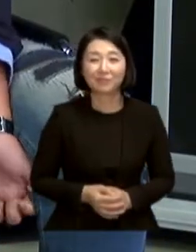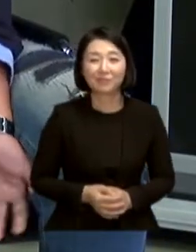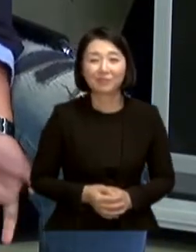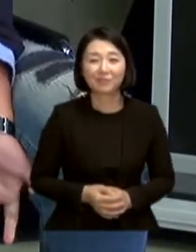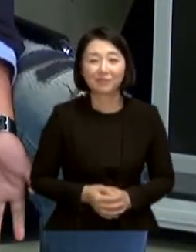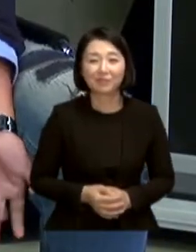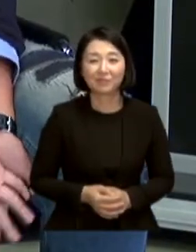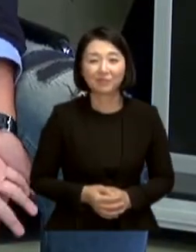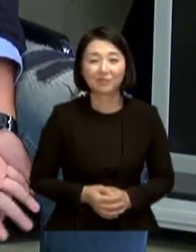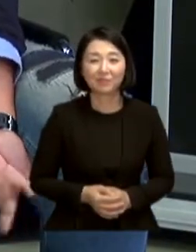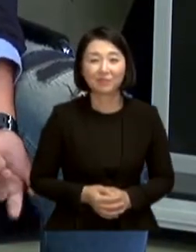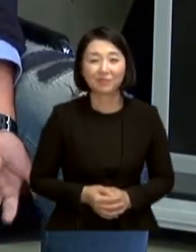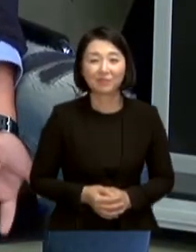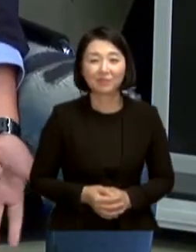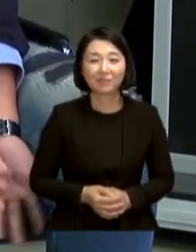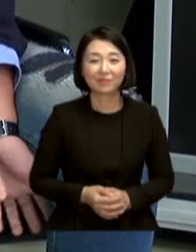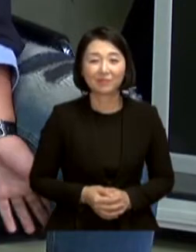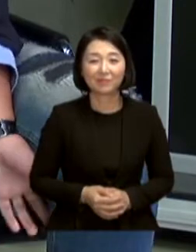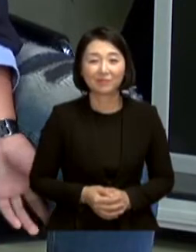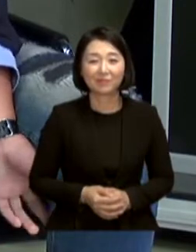고마워.